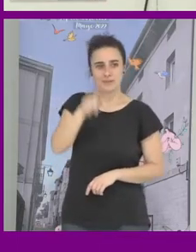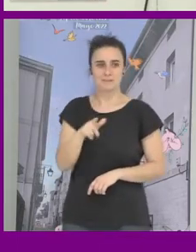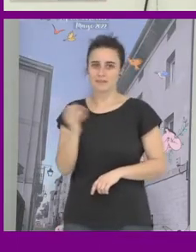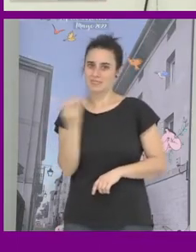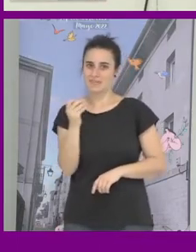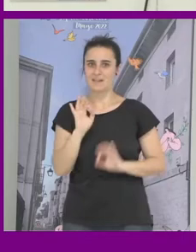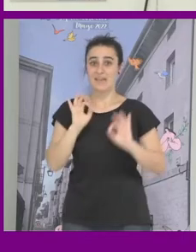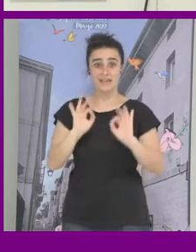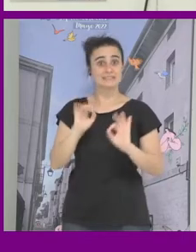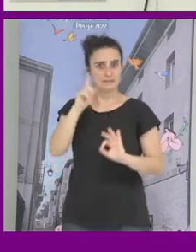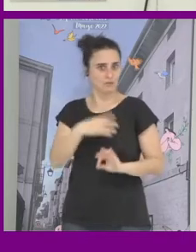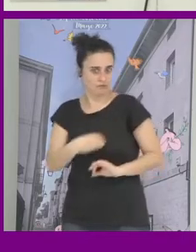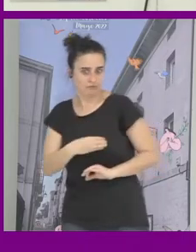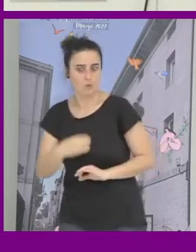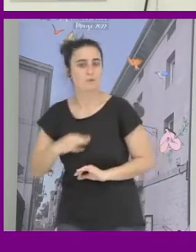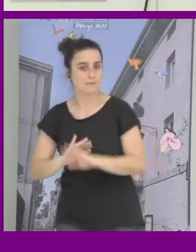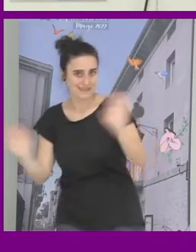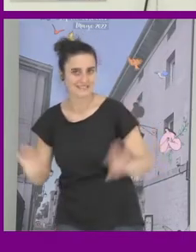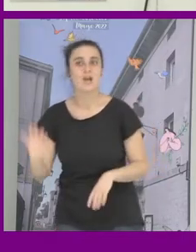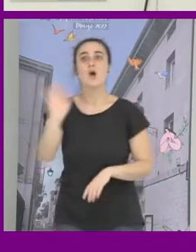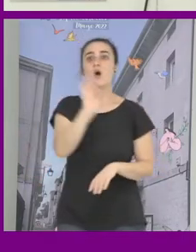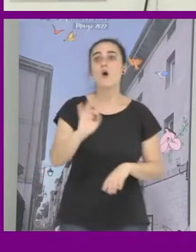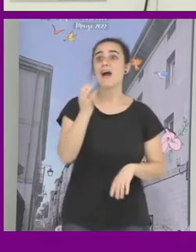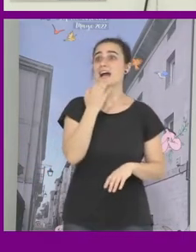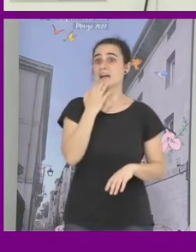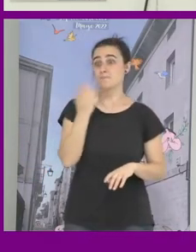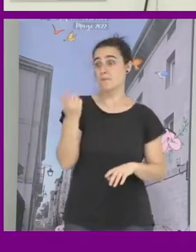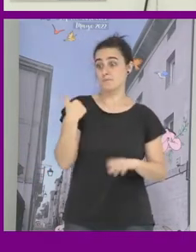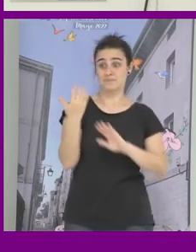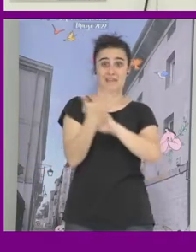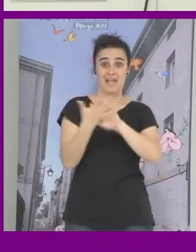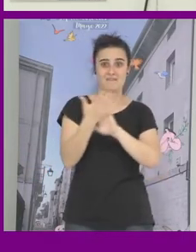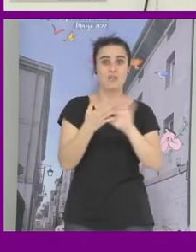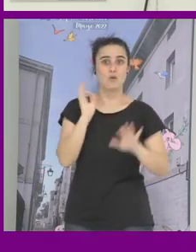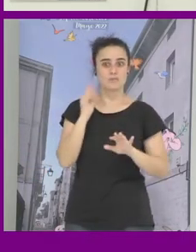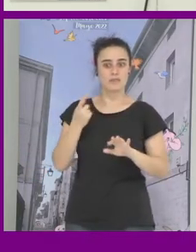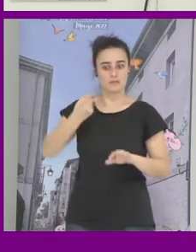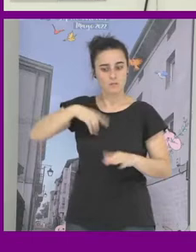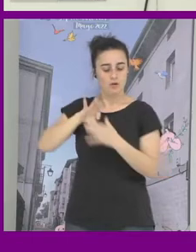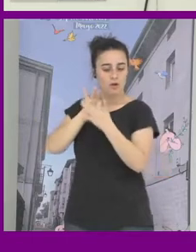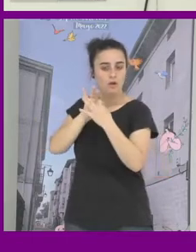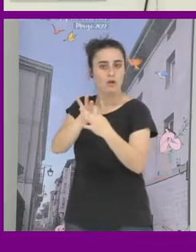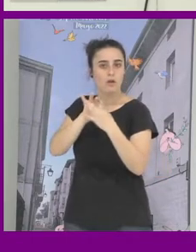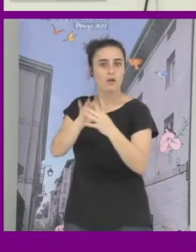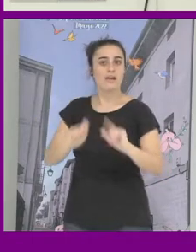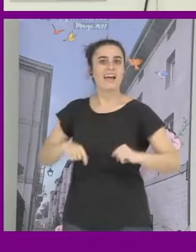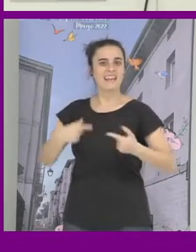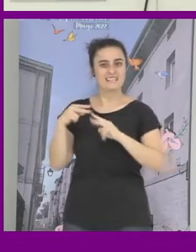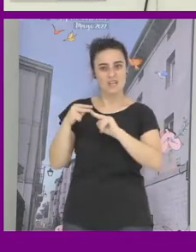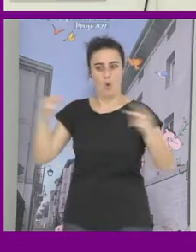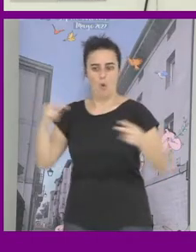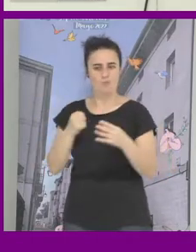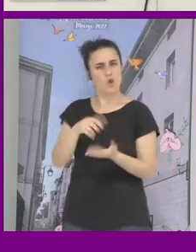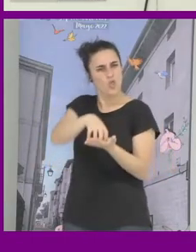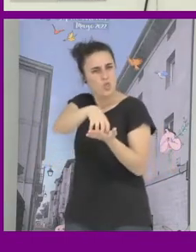hor dago, edo eta izan daiteke, naiz eta esan dudan, ba, gure artean lotura genetikoa zalantzan jartzen dugula, ba, izan liteke,